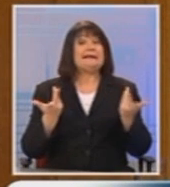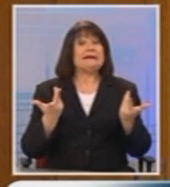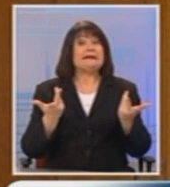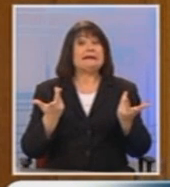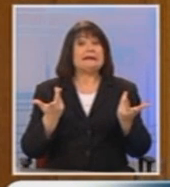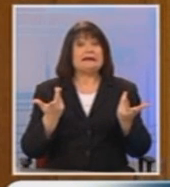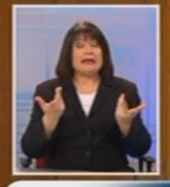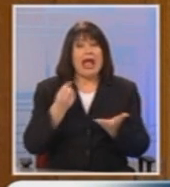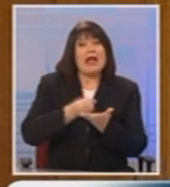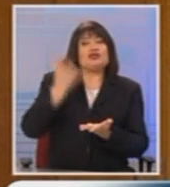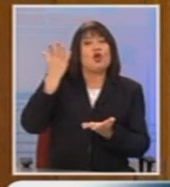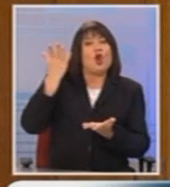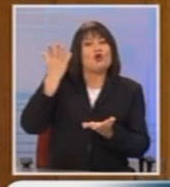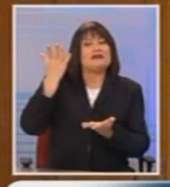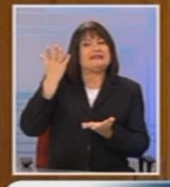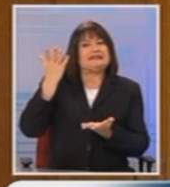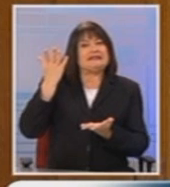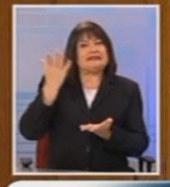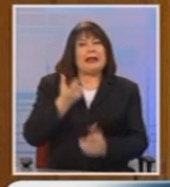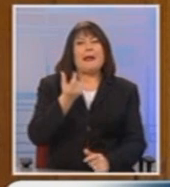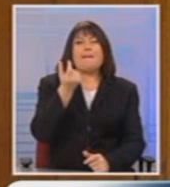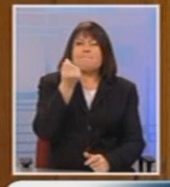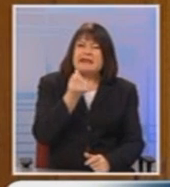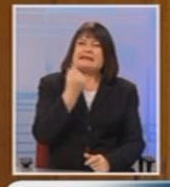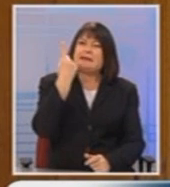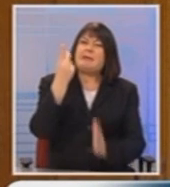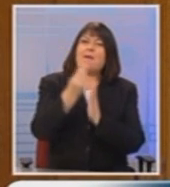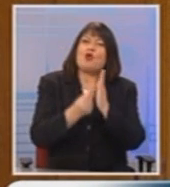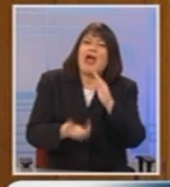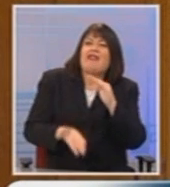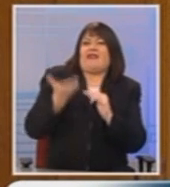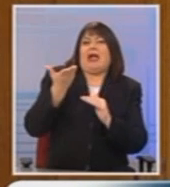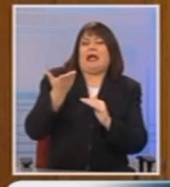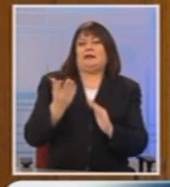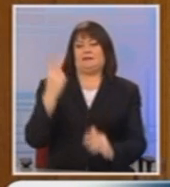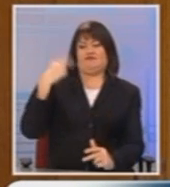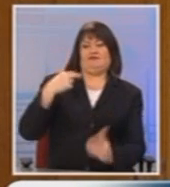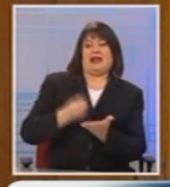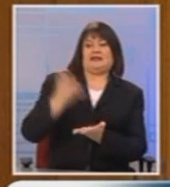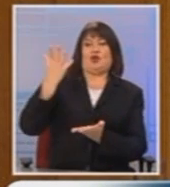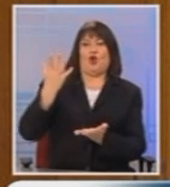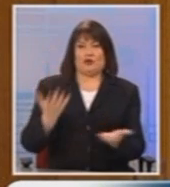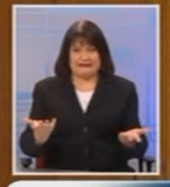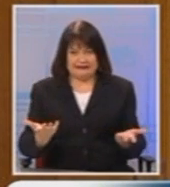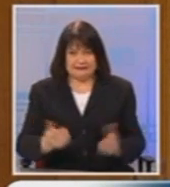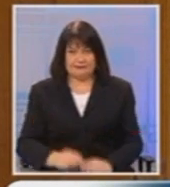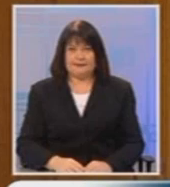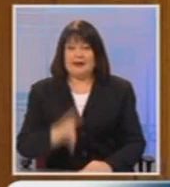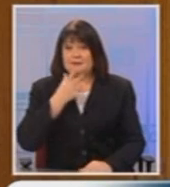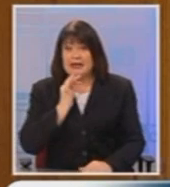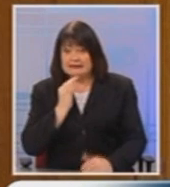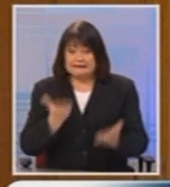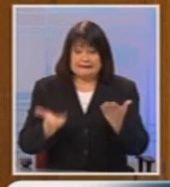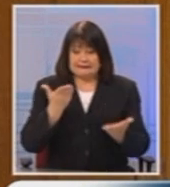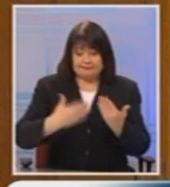η πιστωτική αξιολόγηση της χώρας κατά μισή ή μια μονάδα, το μάξιμο. Άρα είμαστε σε μια ζώνη junk bonds